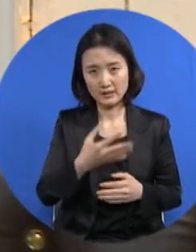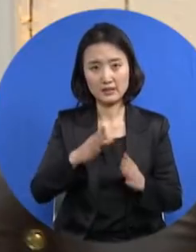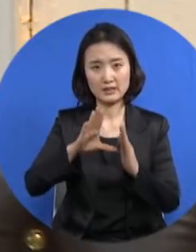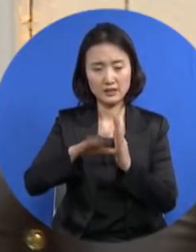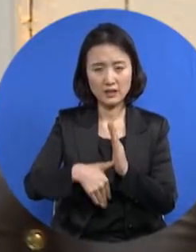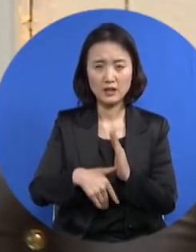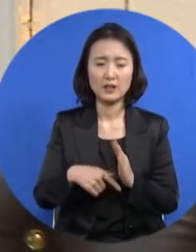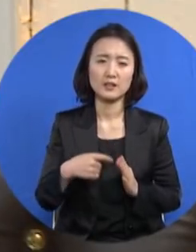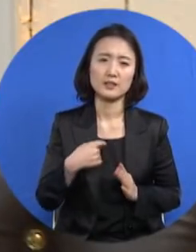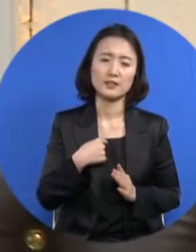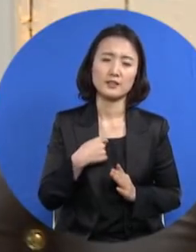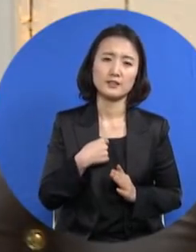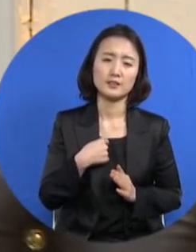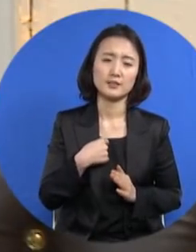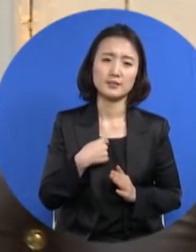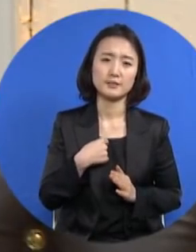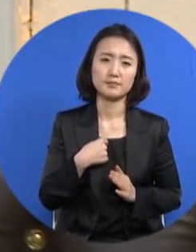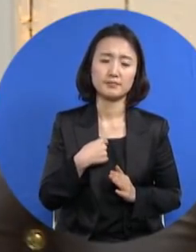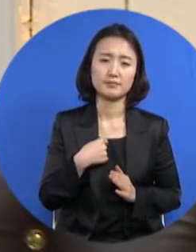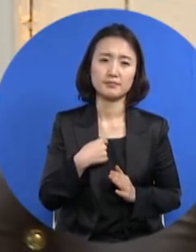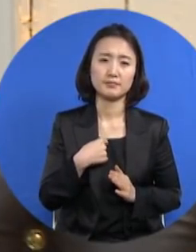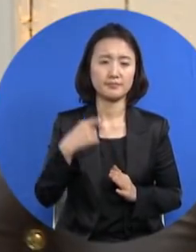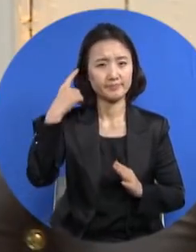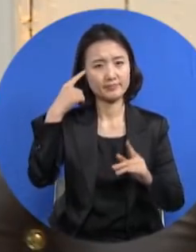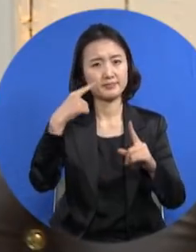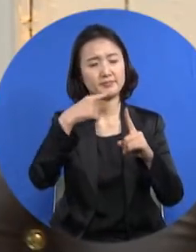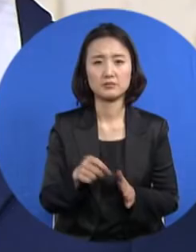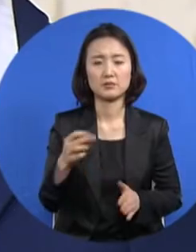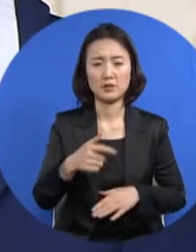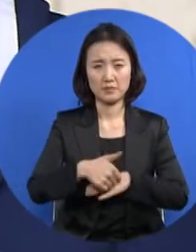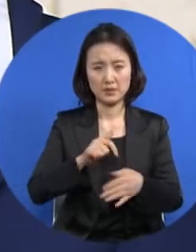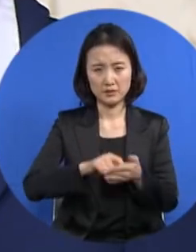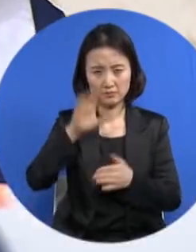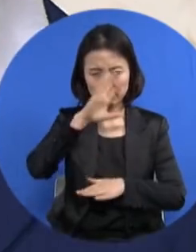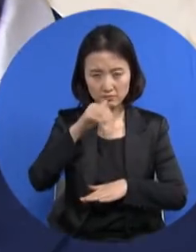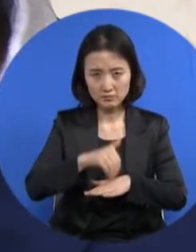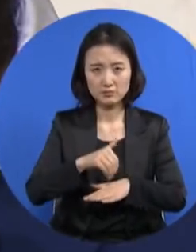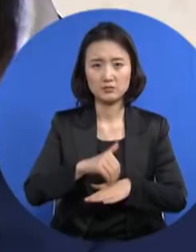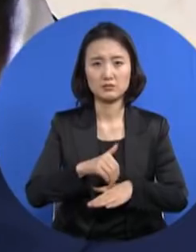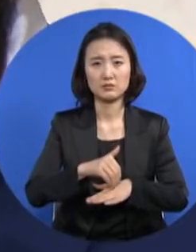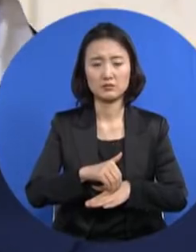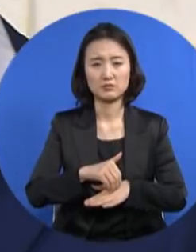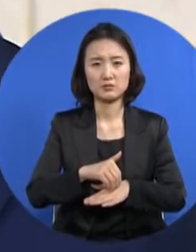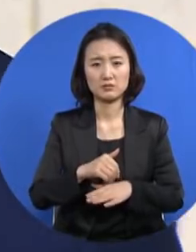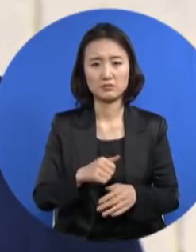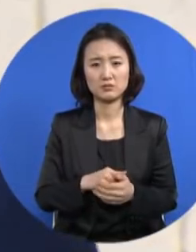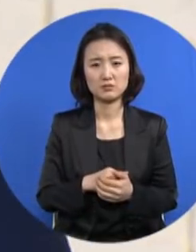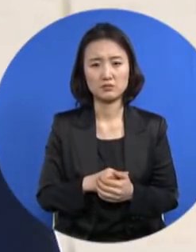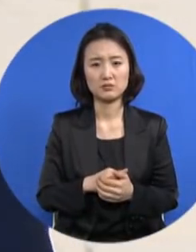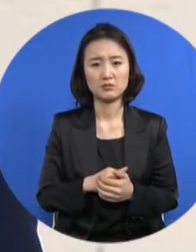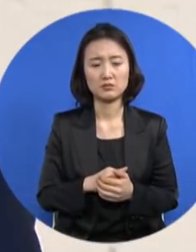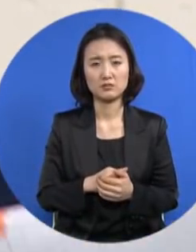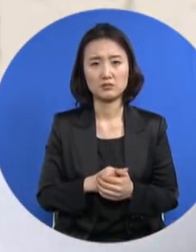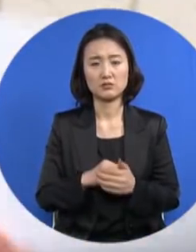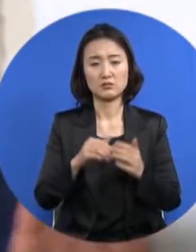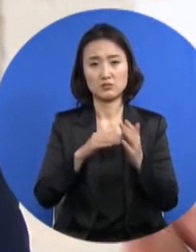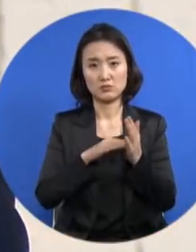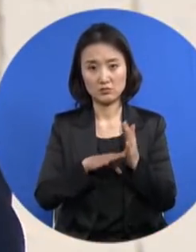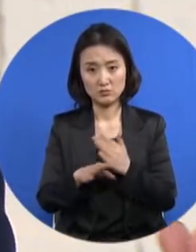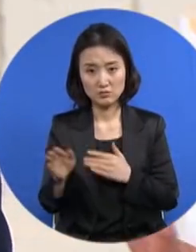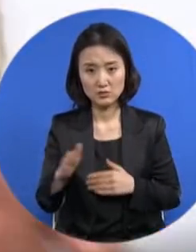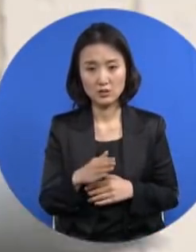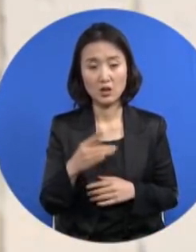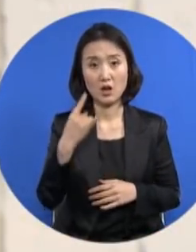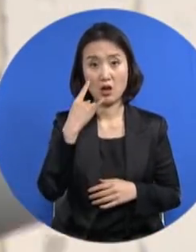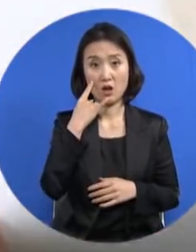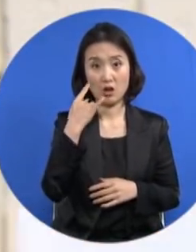때 어떻게 하면 점점 제가 긍정적으로 될 수 있을까? 그 다음날, 아까 말씀드린 그날이 다음날부터 엄마가